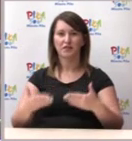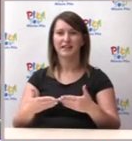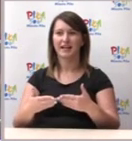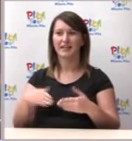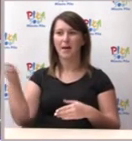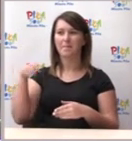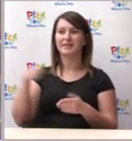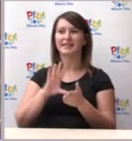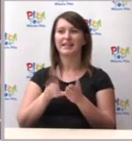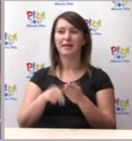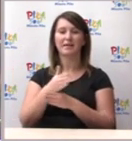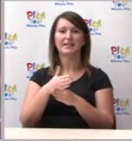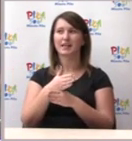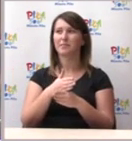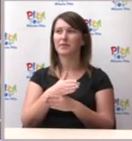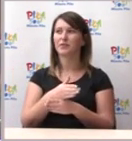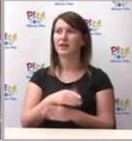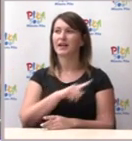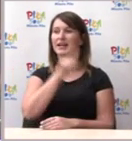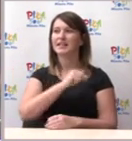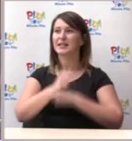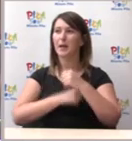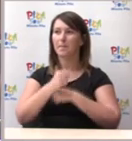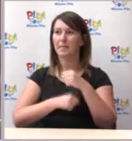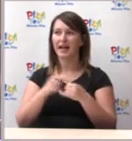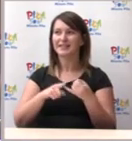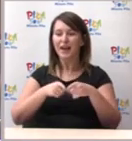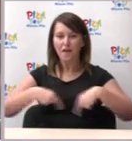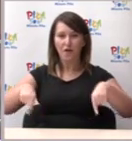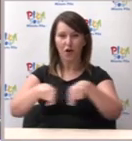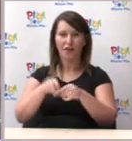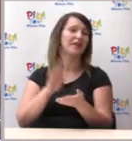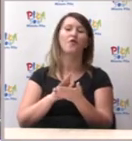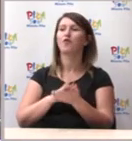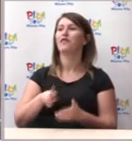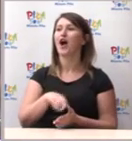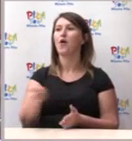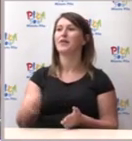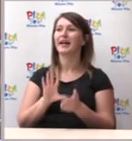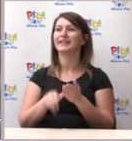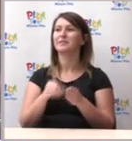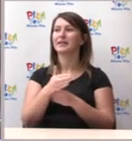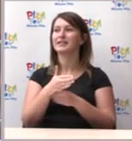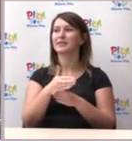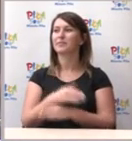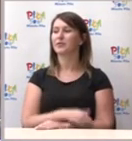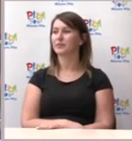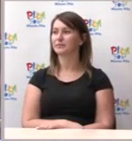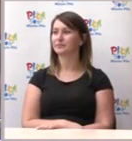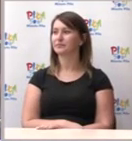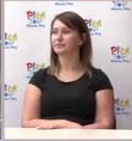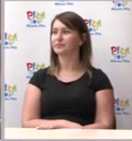miasta Piły w okresie międzysesyjnym, zwłaszcza z wykonania uchwał Rady Miasta Piły, druk nr 290. Czy do tego